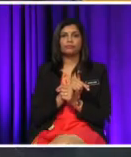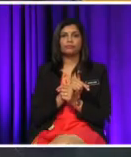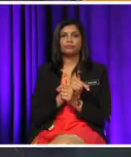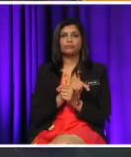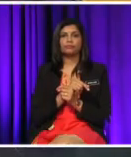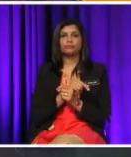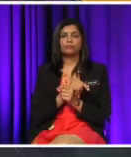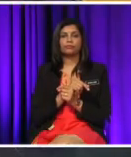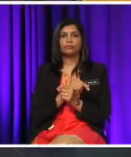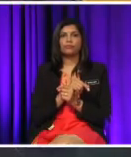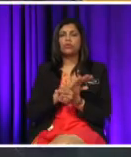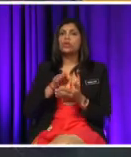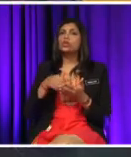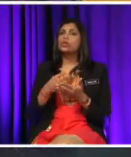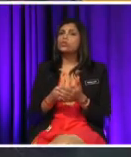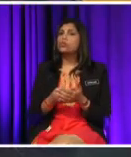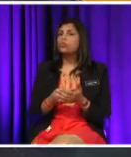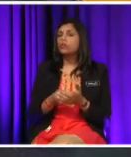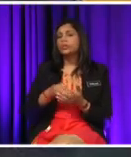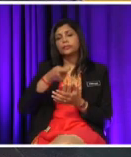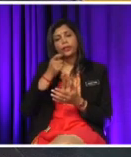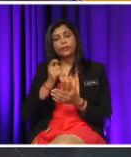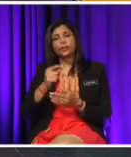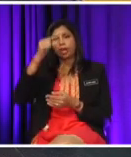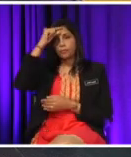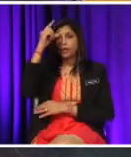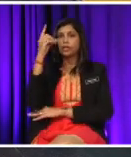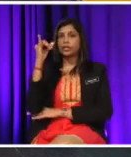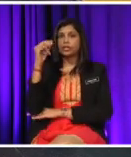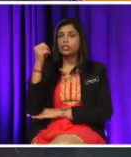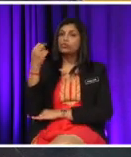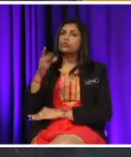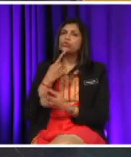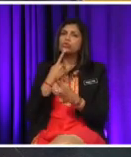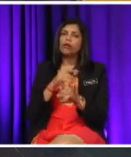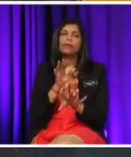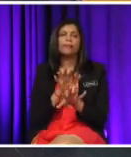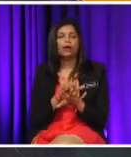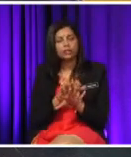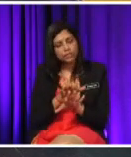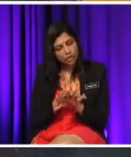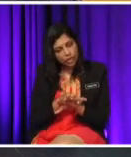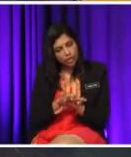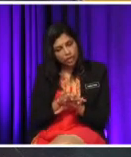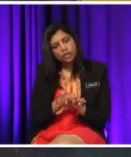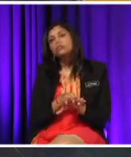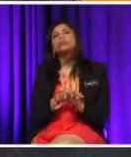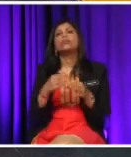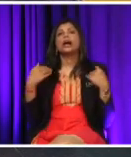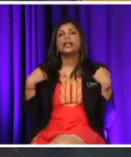prestasi keseluruhan untuk marka-marka yang Saidah Jawa dari yang saya minta tolong